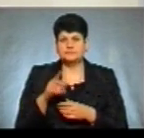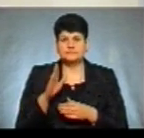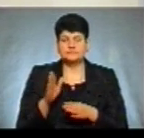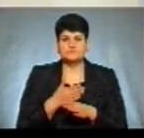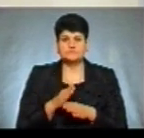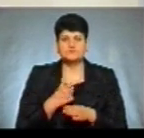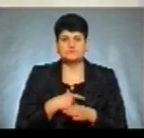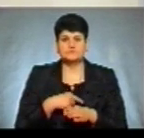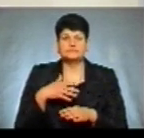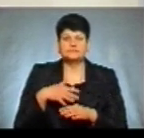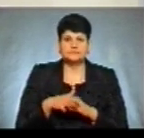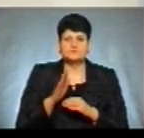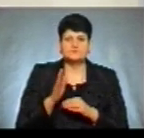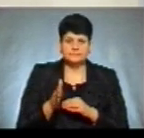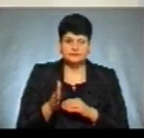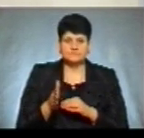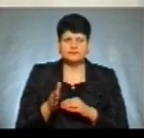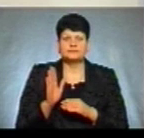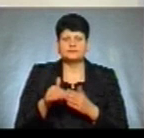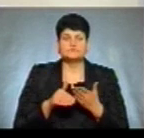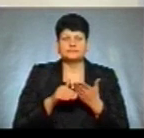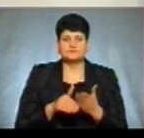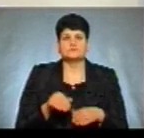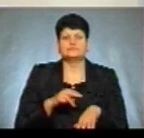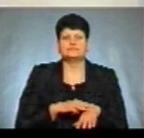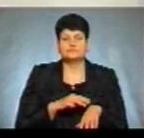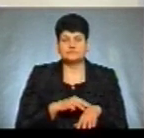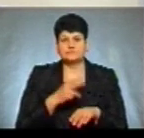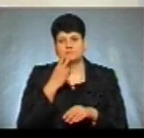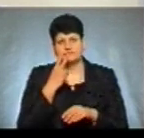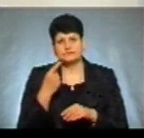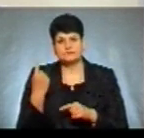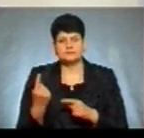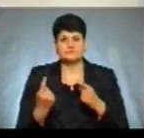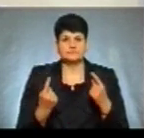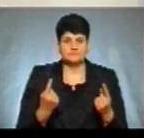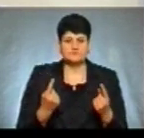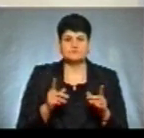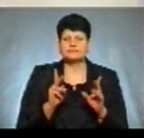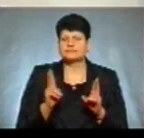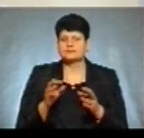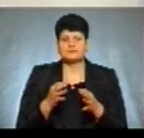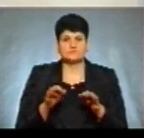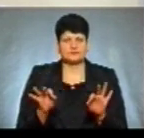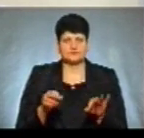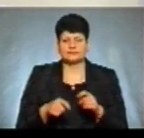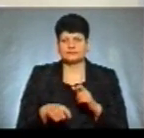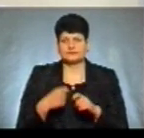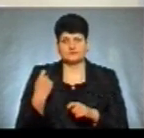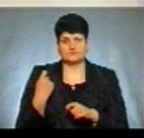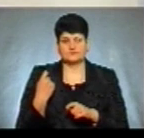собою розумітися, будуть допомагати поліції, дивитися один за одним, щоб ніхто не допускав порушення.